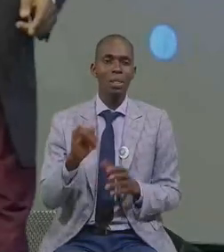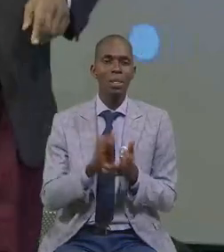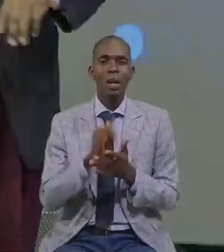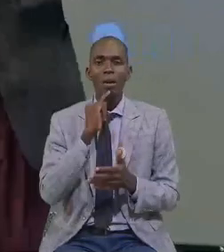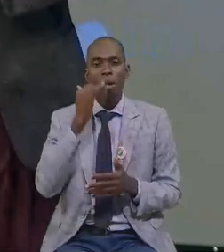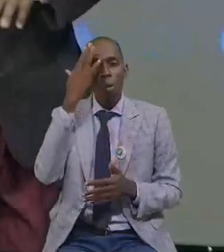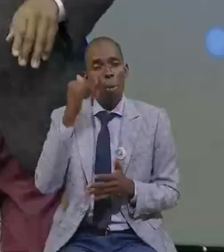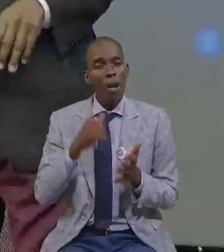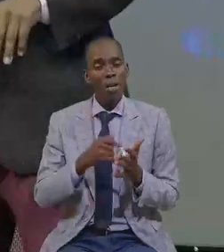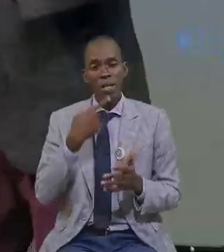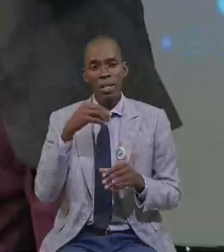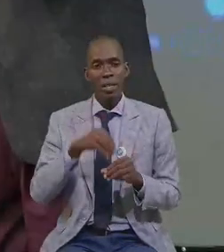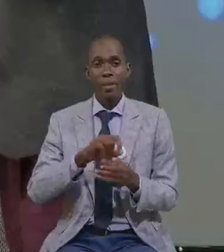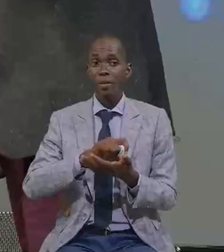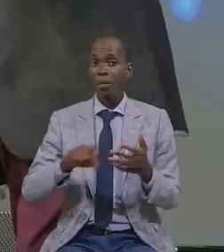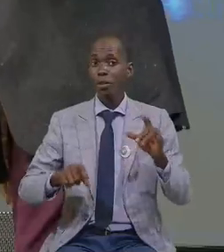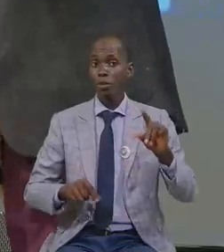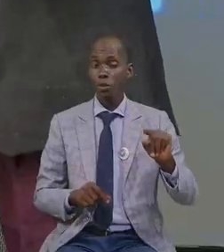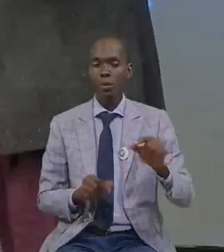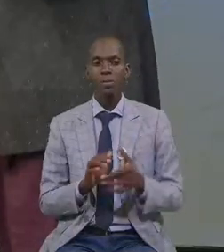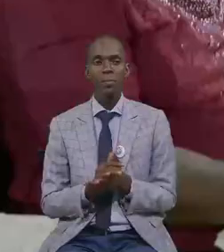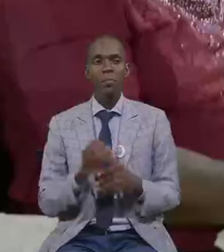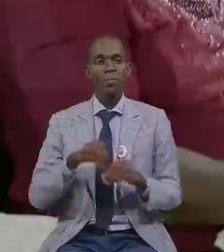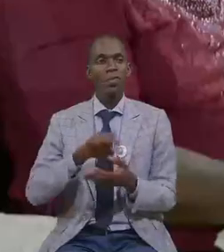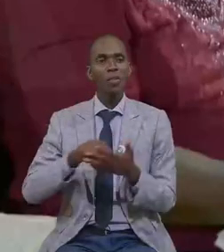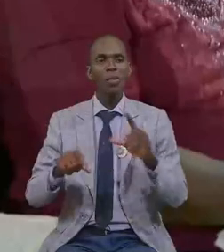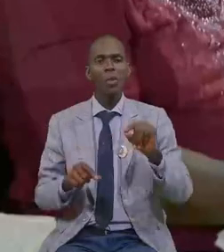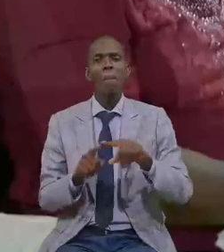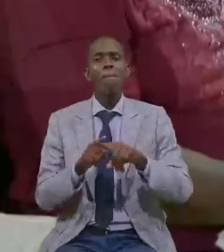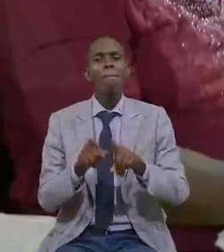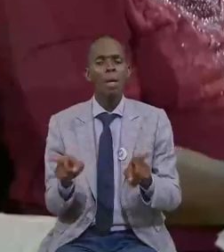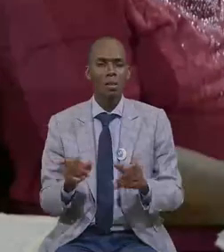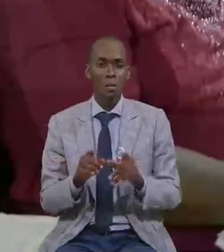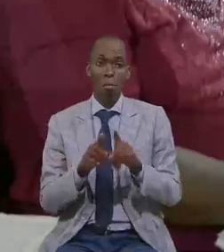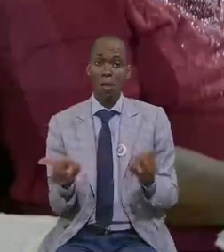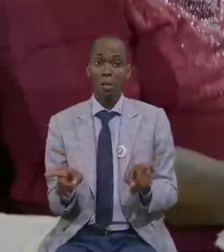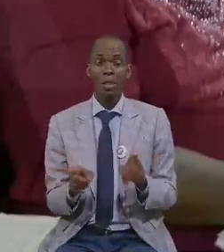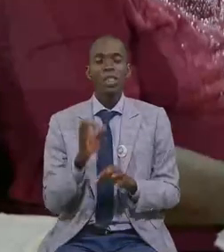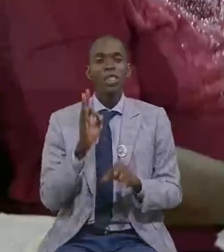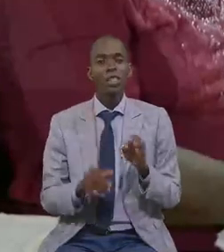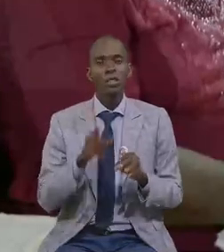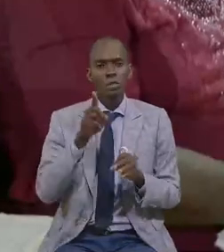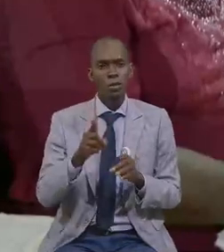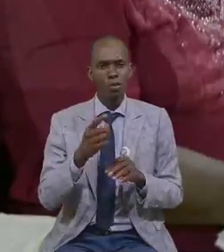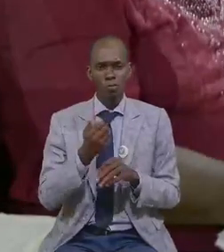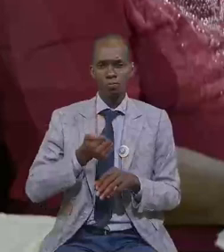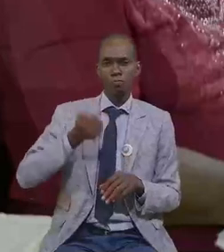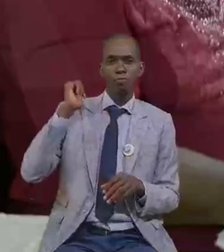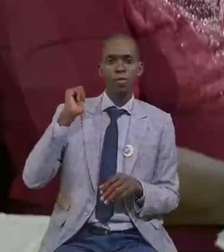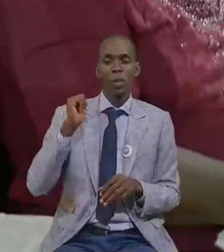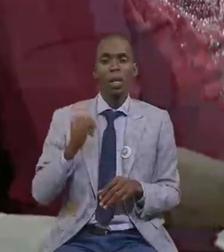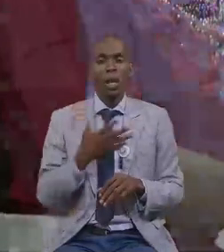dit au verset 20. Verset 20 dit, mais si vous résistez et si vous